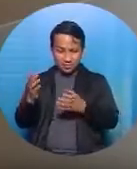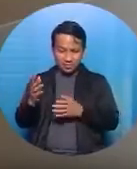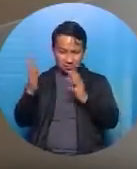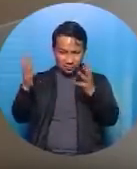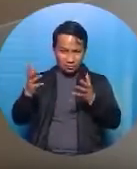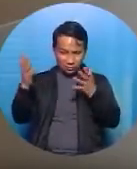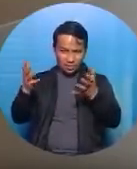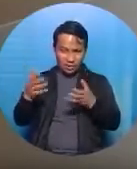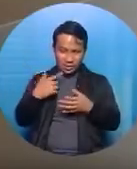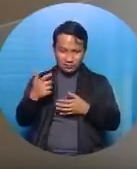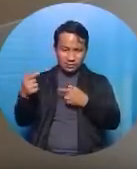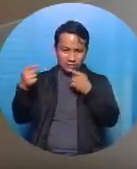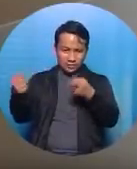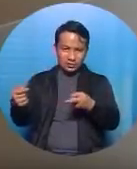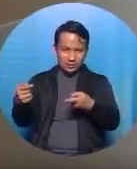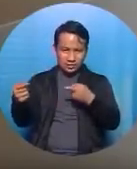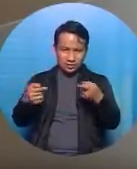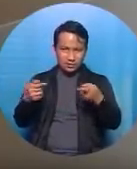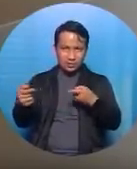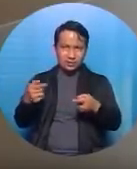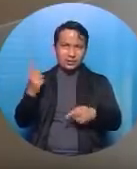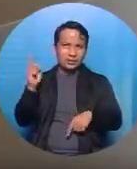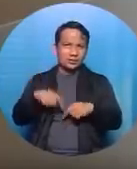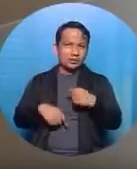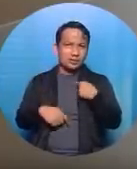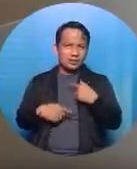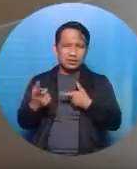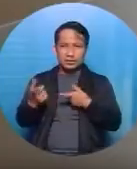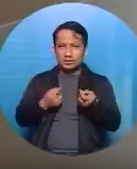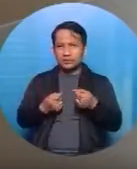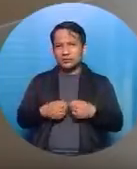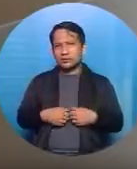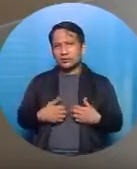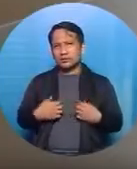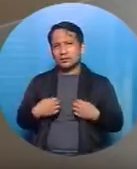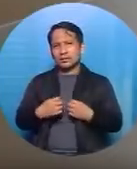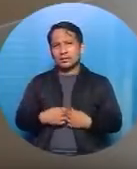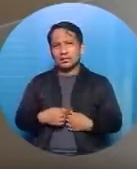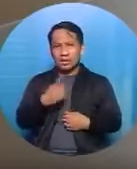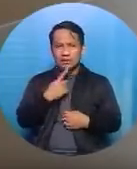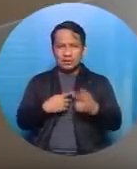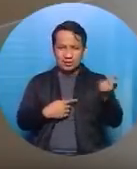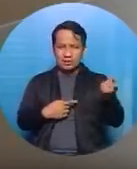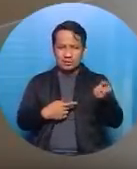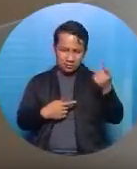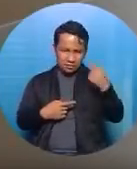sa truck. Yan ang hindi ko ginawa kahit kailan.